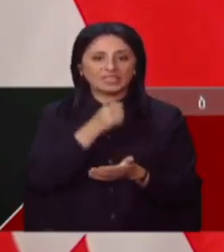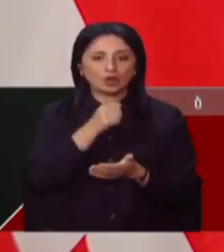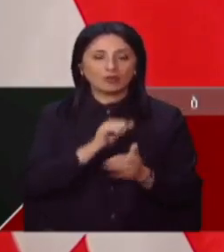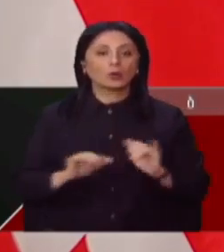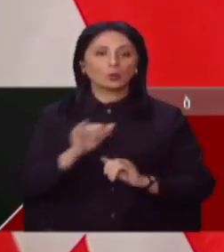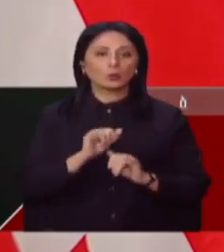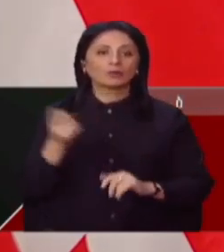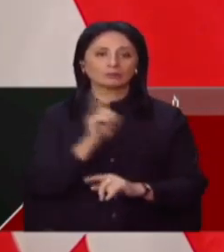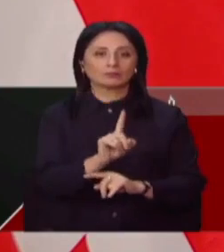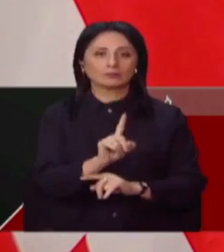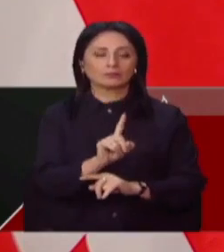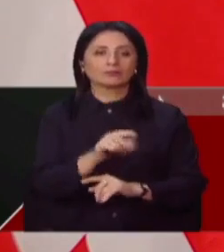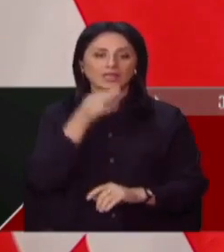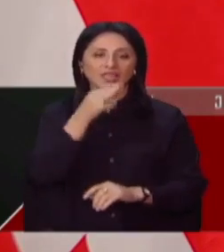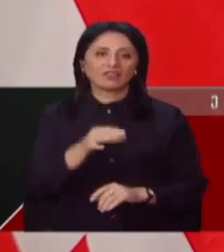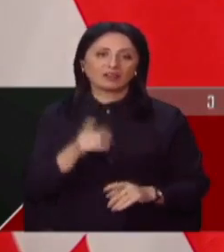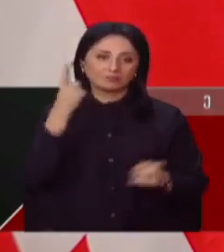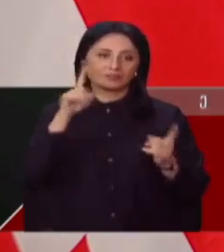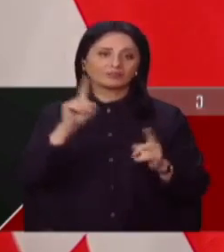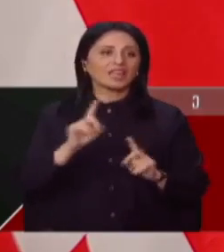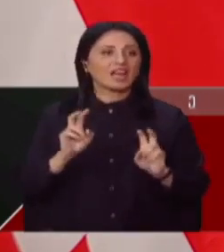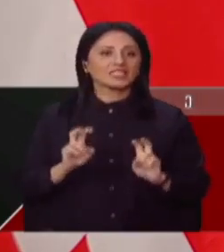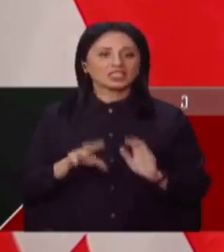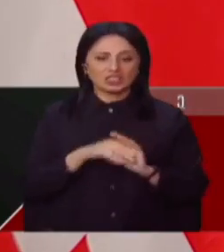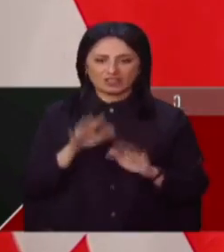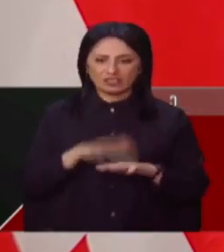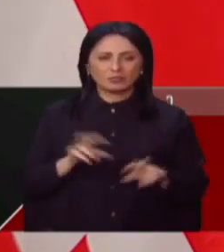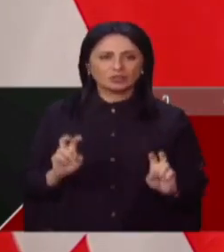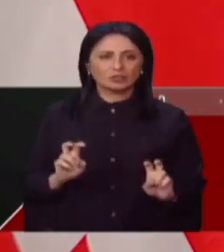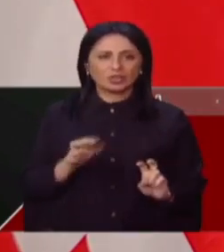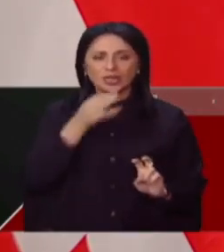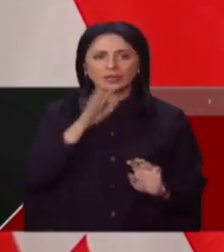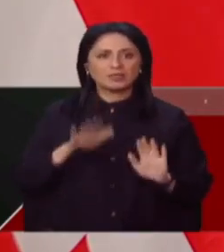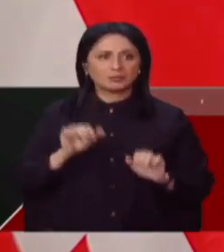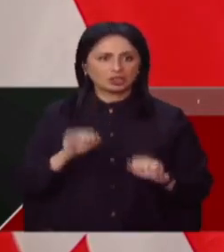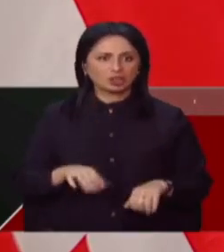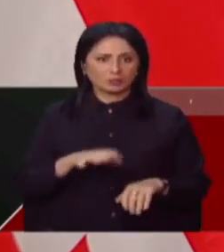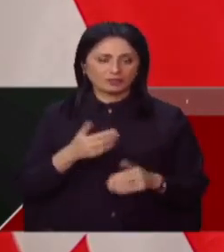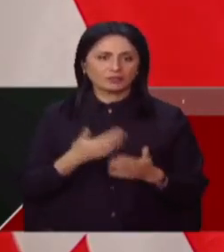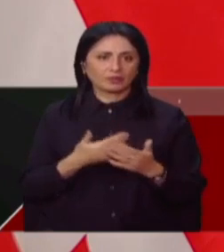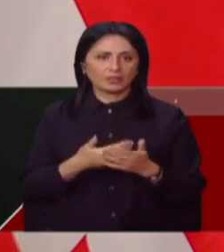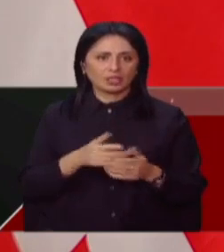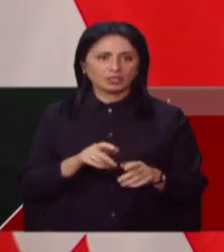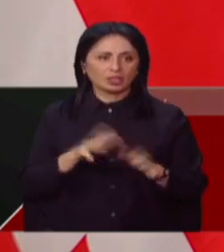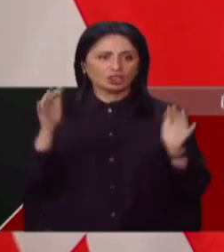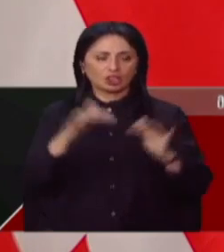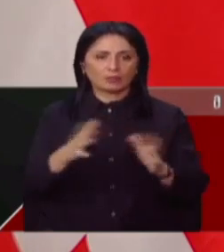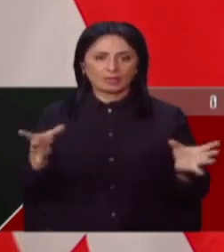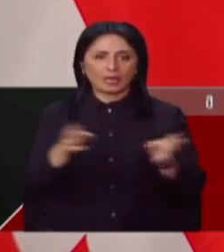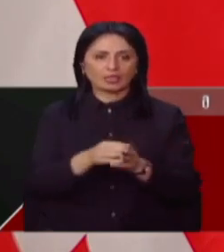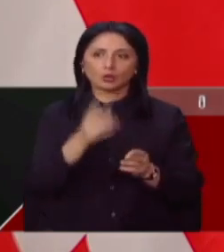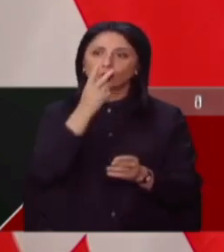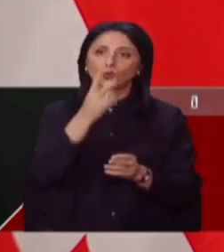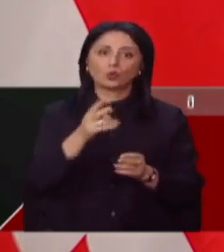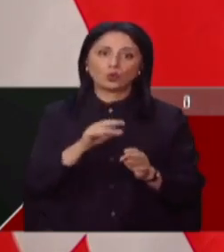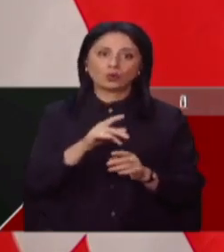პრესკონფერენცია და ამისთვის გამოვიდა და რაღაც ასეთი თქვა, რას ნიშნავს საარჩევნო შტაბი, ნებისმიერ ადგილას შეიძლება რავი ხალხი შეიკრიბოს და ერთად